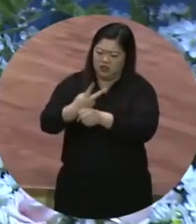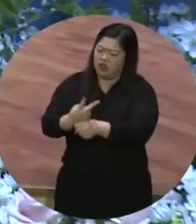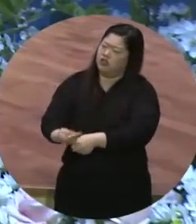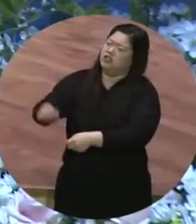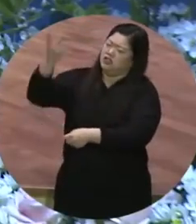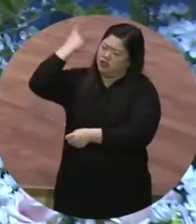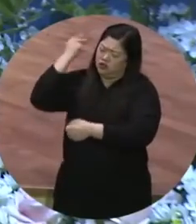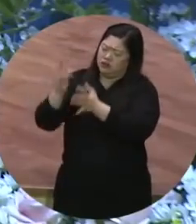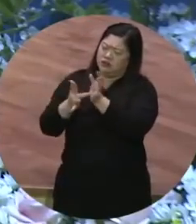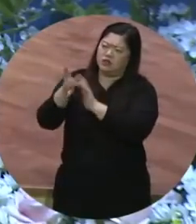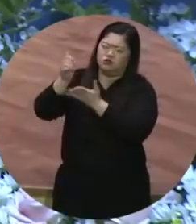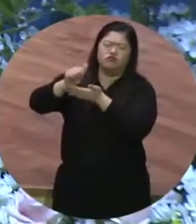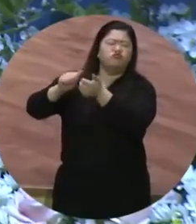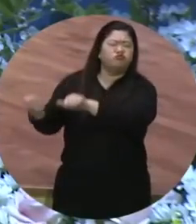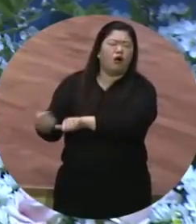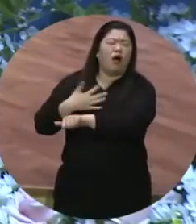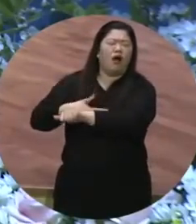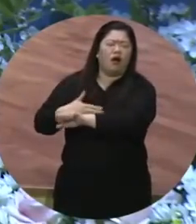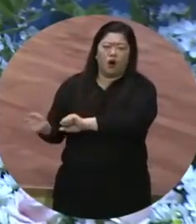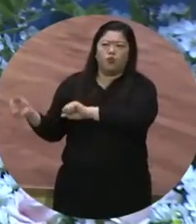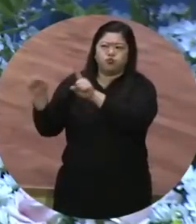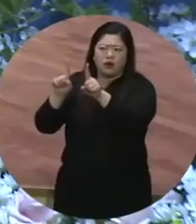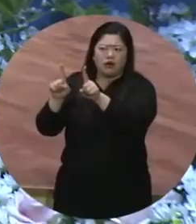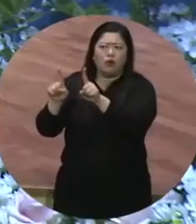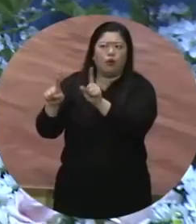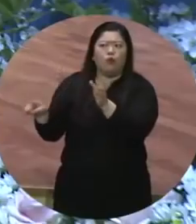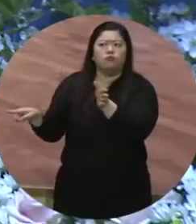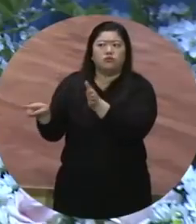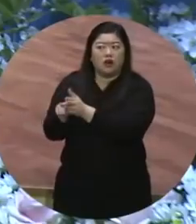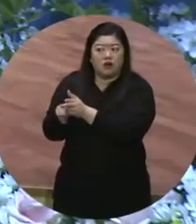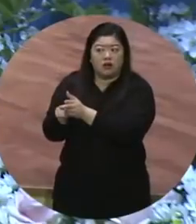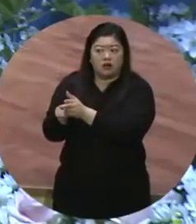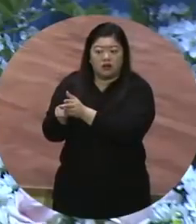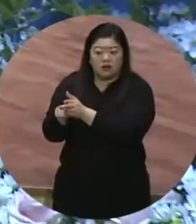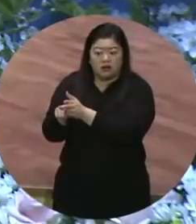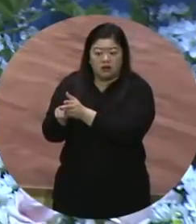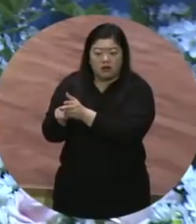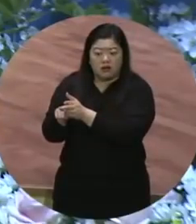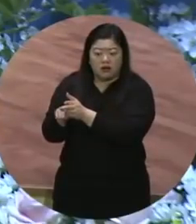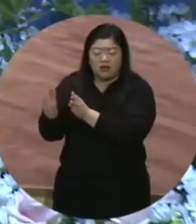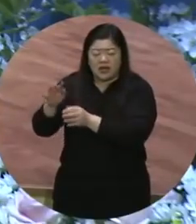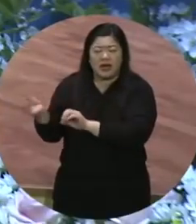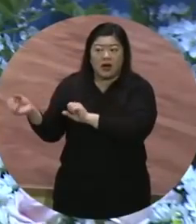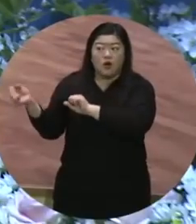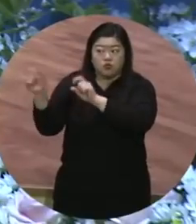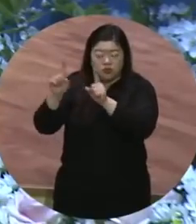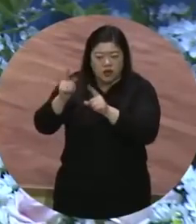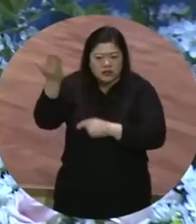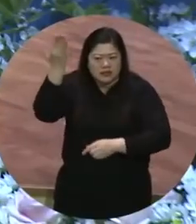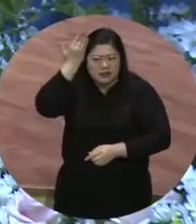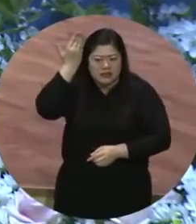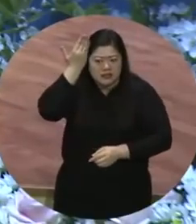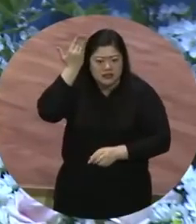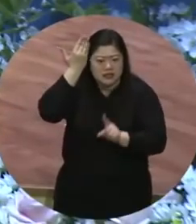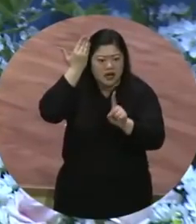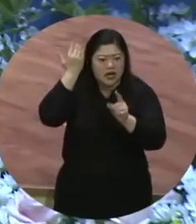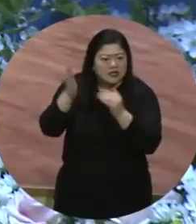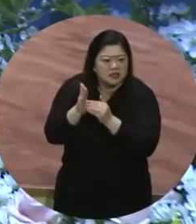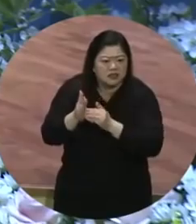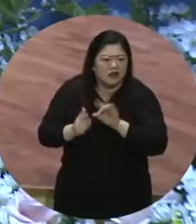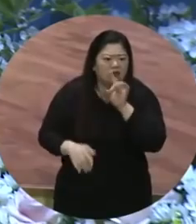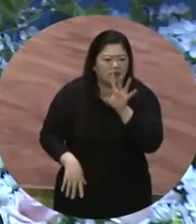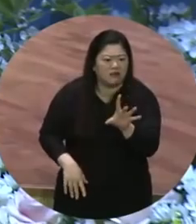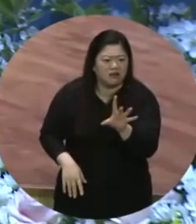하는 사실이 우리 가슴 속에 이 과거형으로 끝나서는 안 됩니다. 부활하신